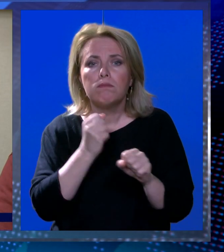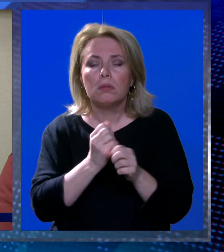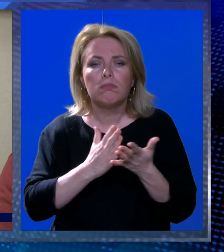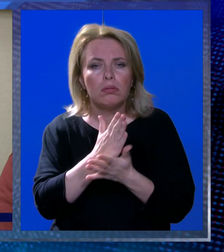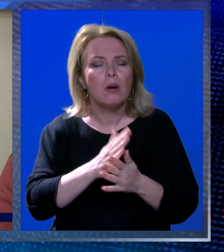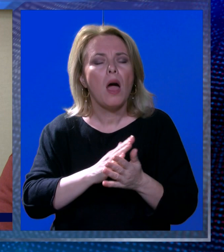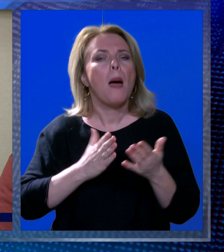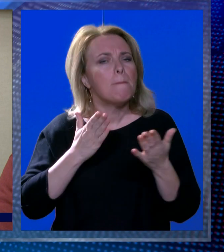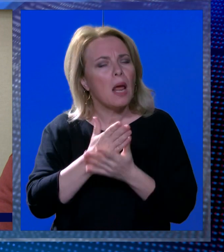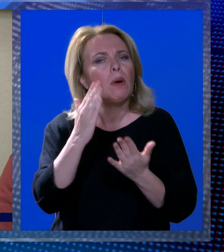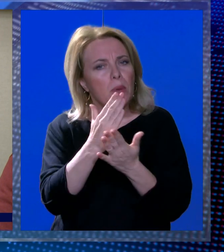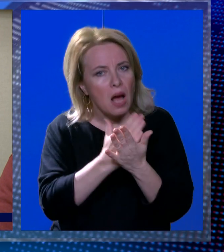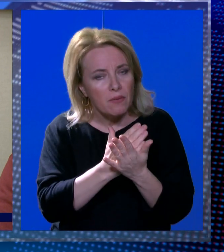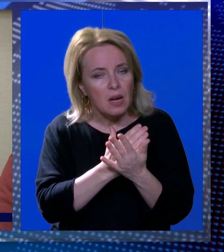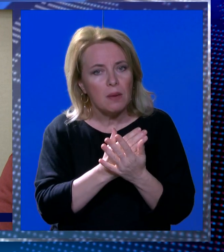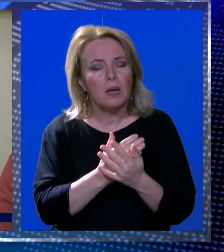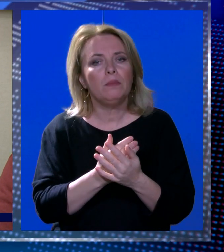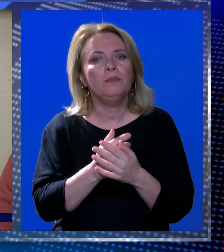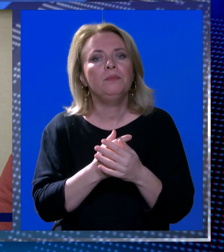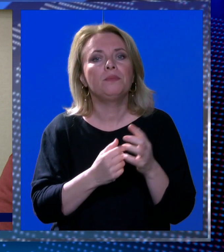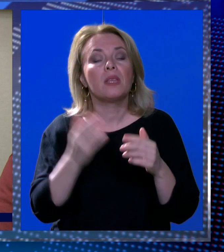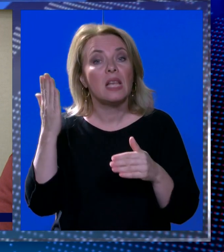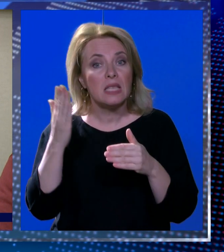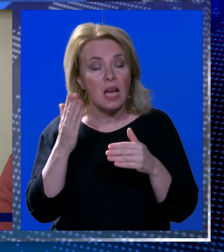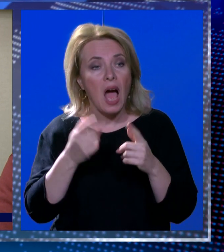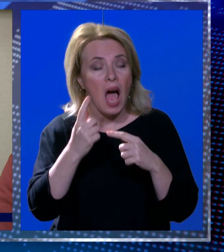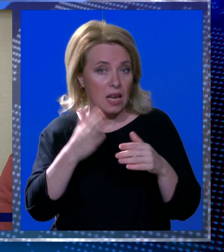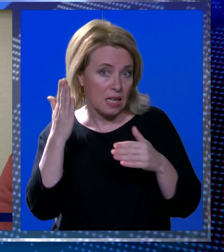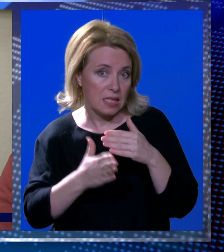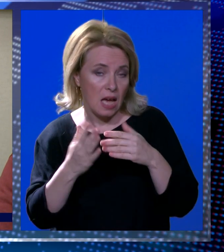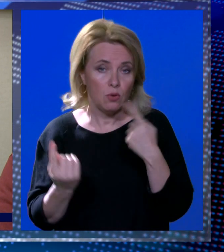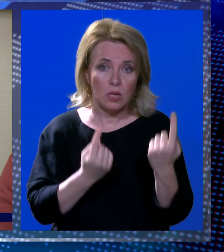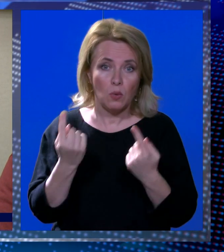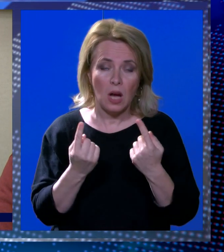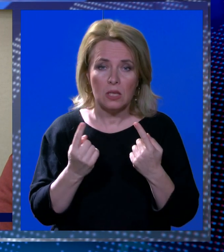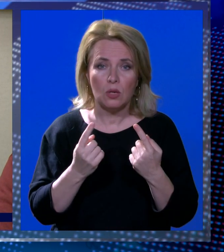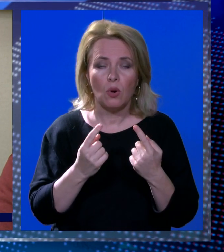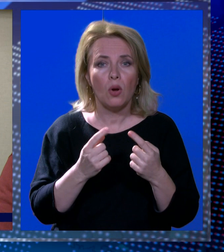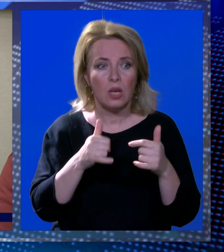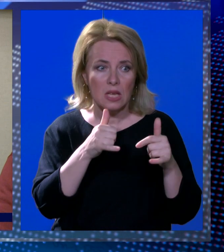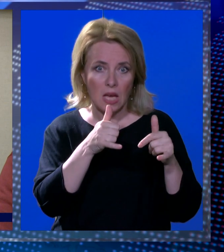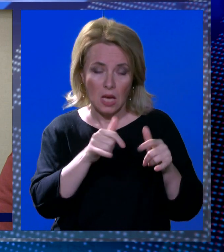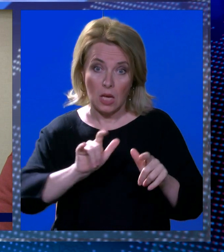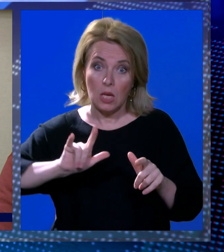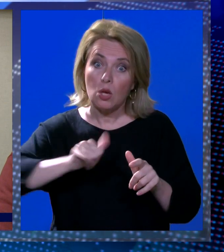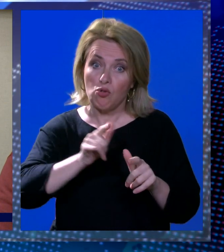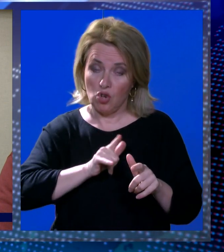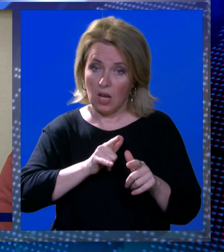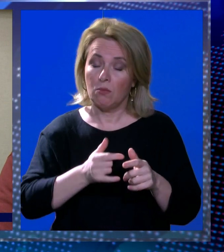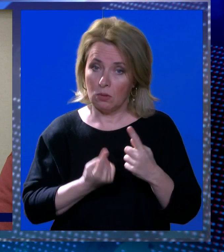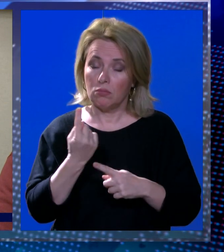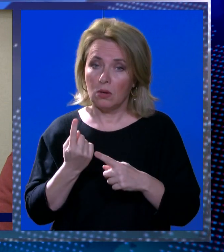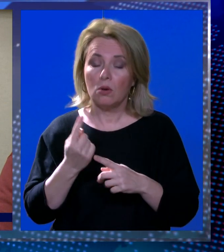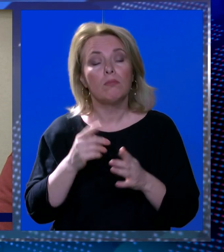odrađeno by the book, naravno na zadnjoj situaciji koja još nije se dogodila, ona se tek treba